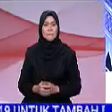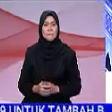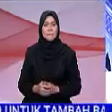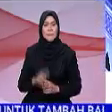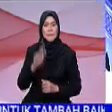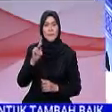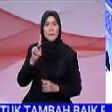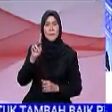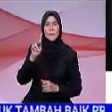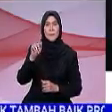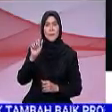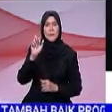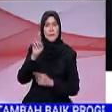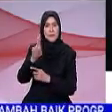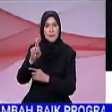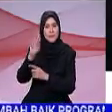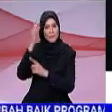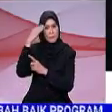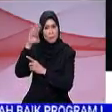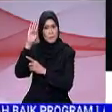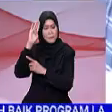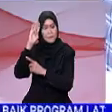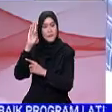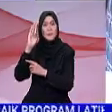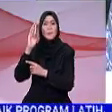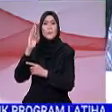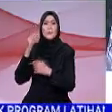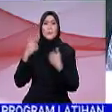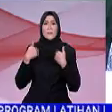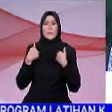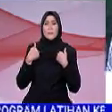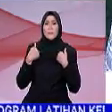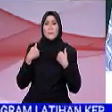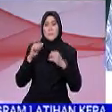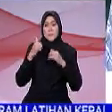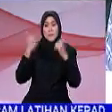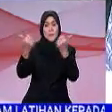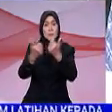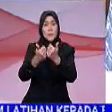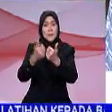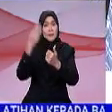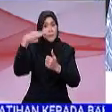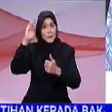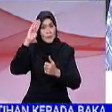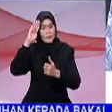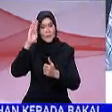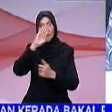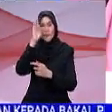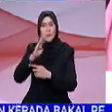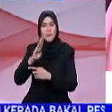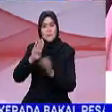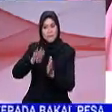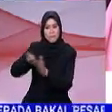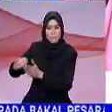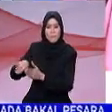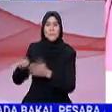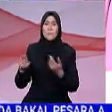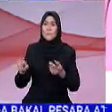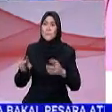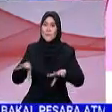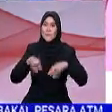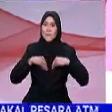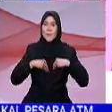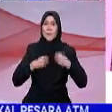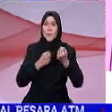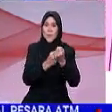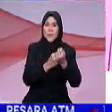Di Kangar, 31 anak yatim dan asnaf dari pertubuhan kebajikan dan amal teduh Perlis tidak dilupakan. Mereka menerima sumbangan